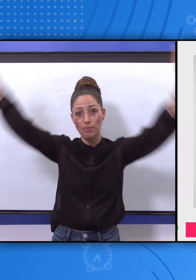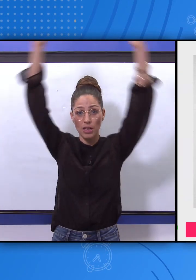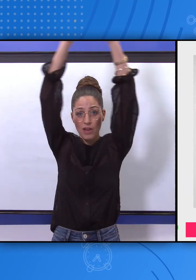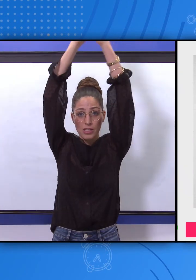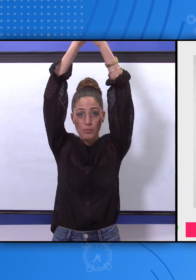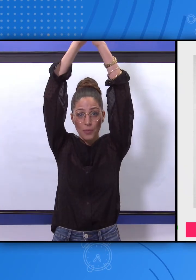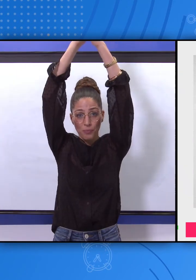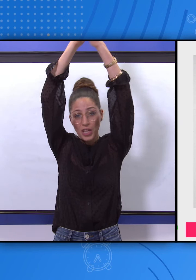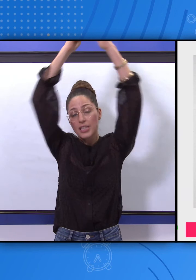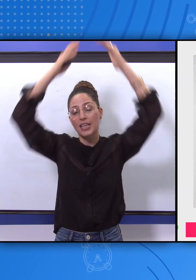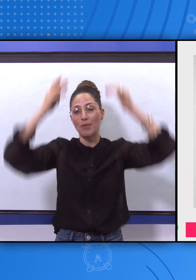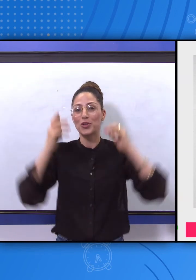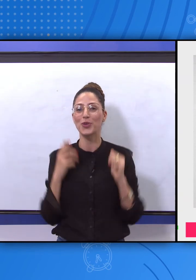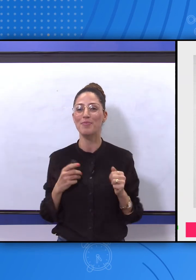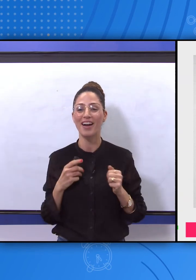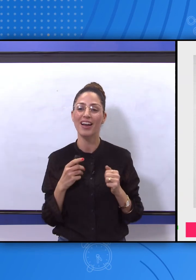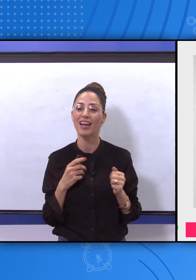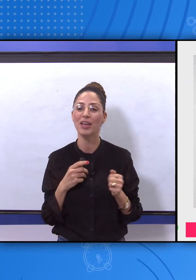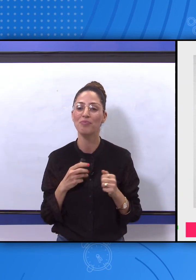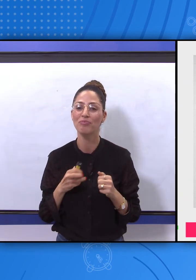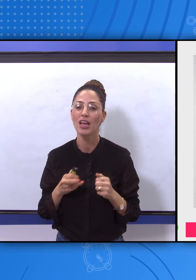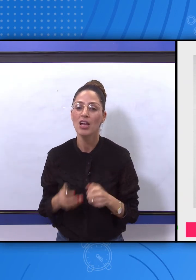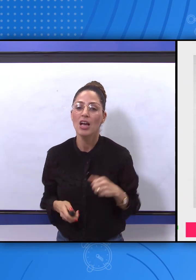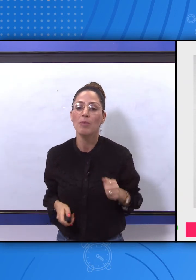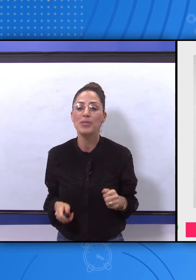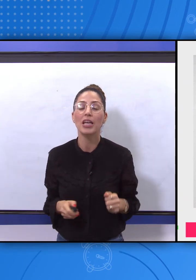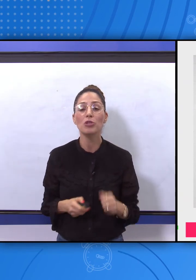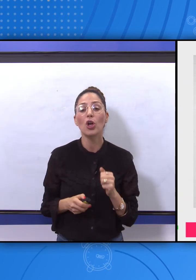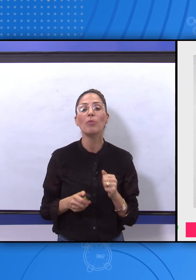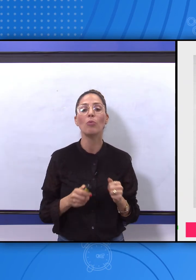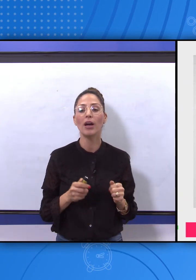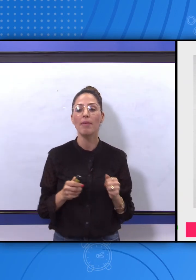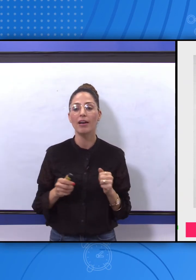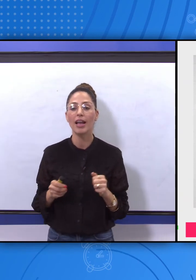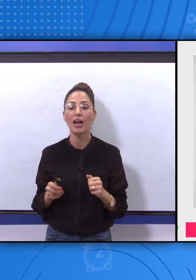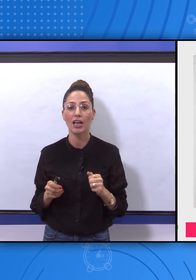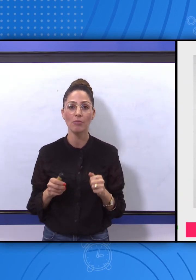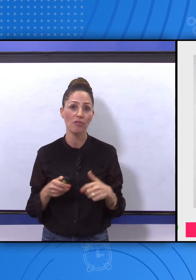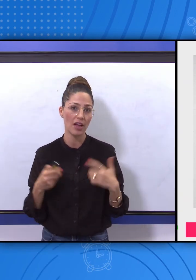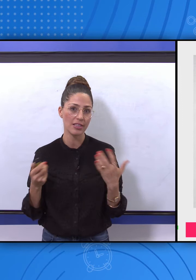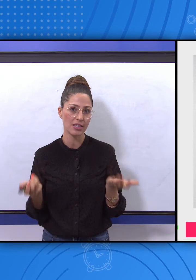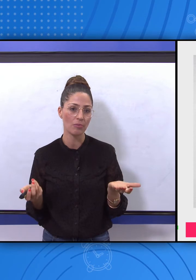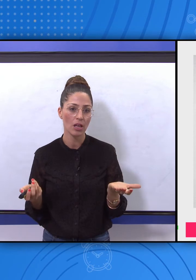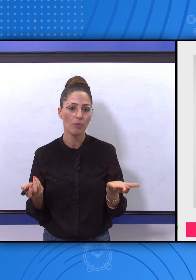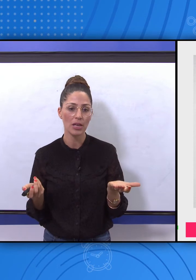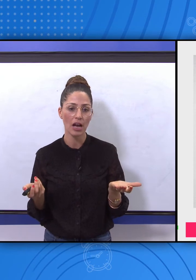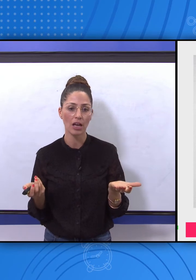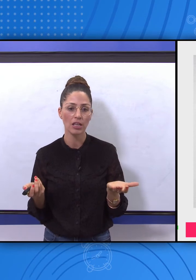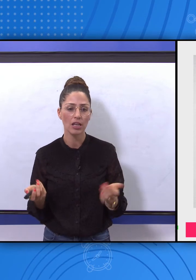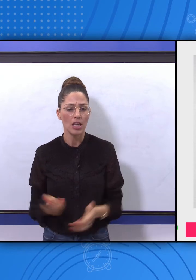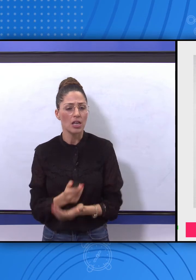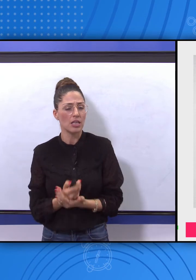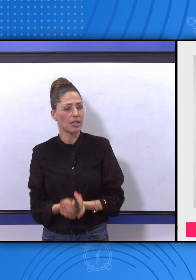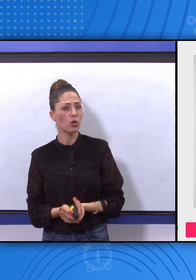את הדוגמה עם אני ועצמי? זה גם קשור למעגל החיים. בפסלים שלו מחוברים מעגלי החיים והעצים